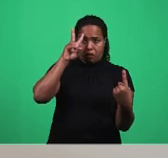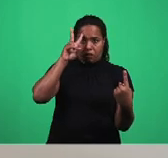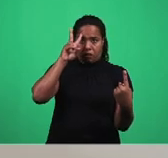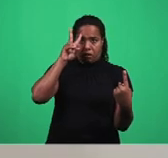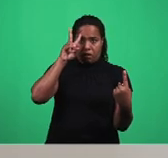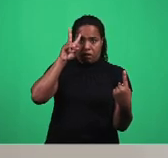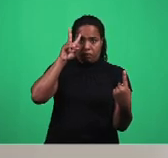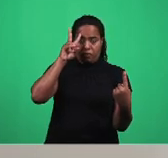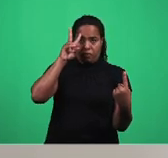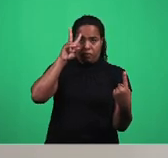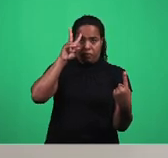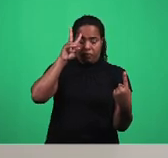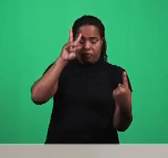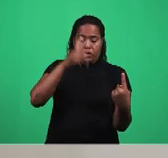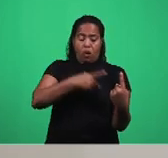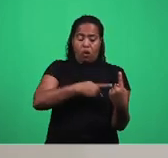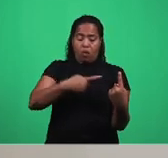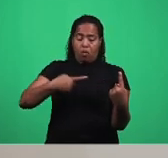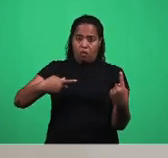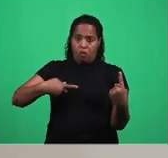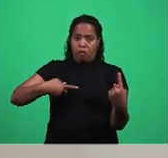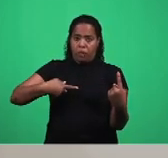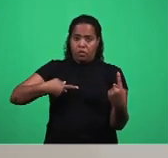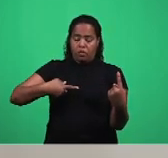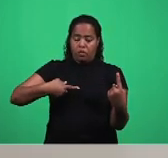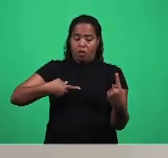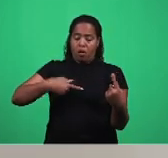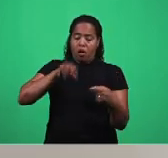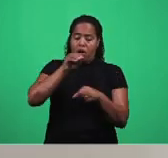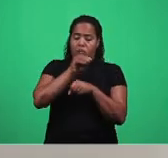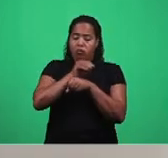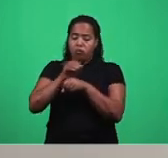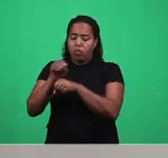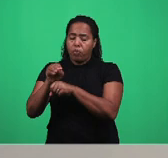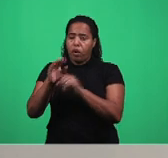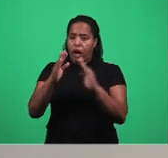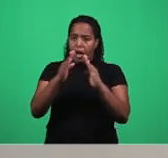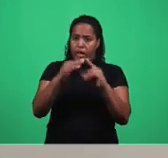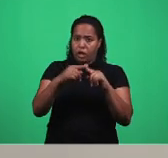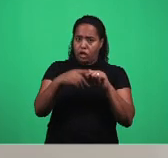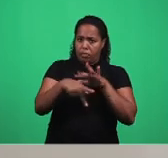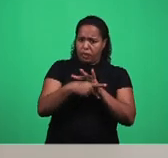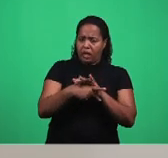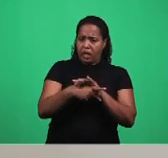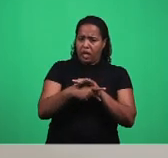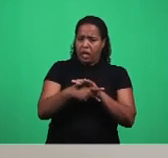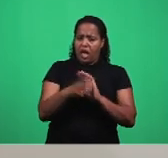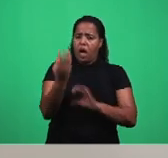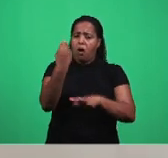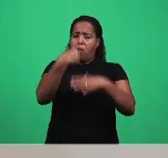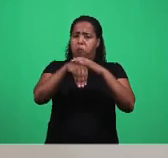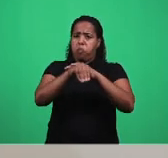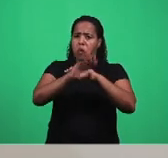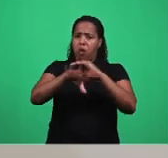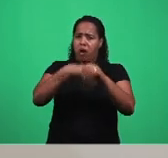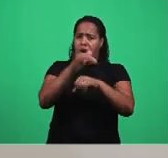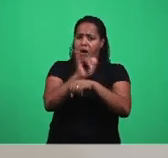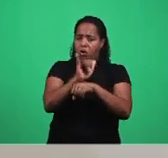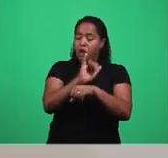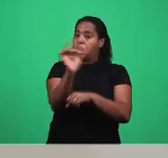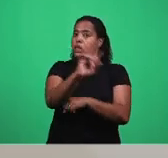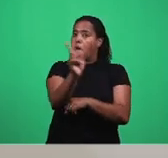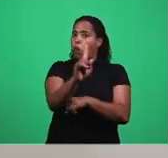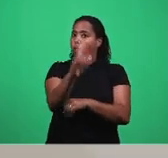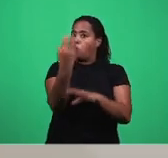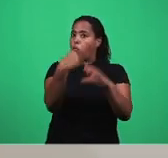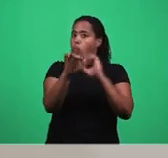locale. Il n'a rien à passer sur YouTube, non. Parce que nous allons garder le culte